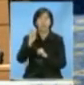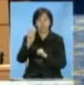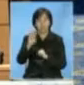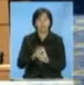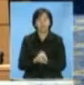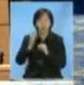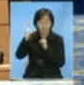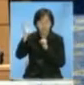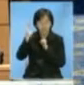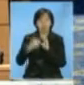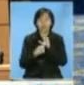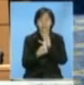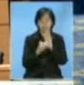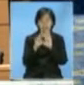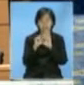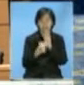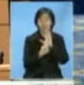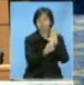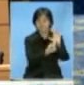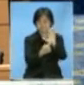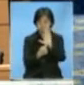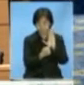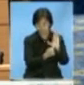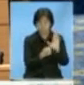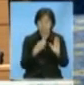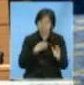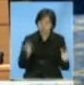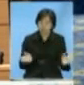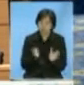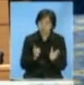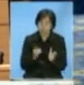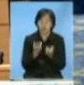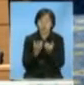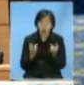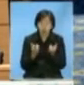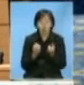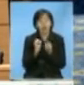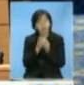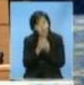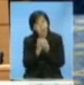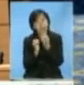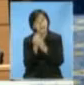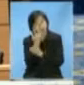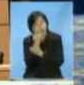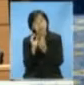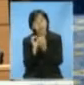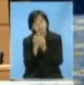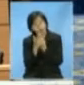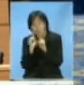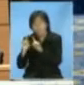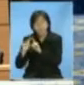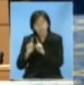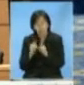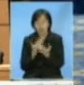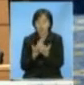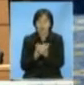2554แถลงต่อรัฐสภาว่าจะยกระดับราคาสินค้าเกษตรให้เกษตรกรขายสินค้า